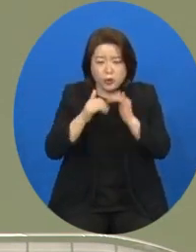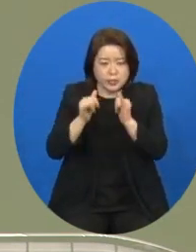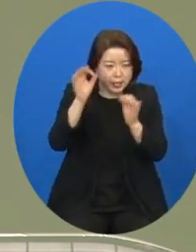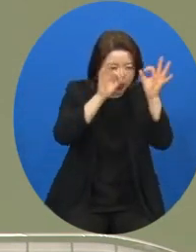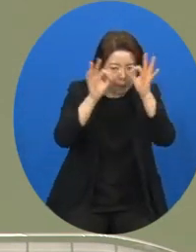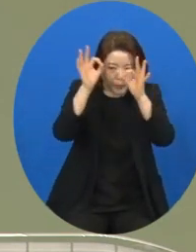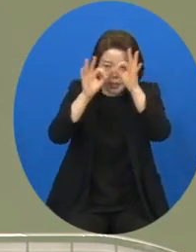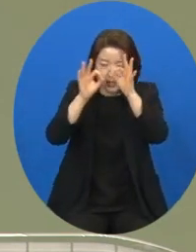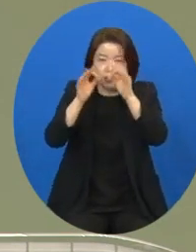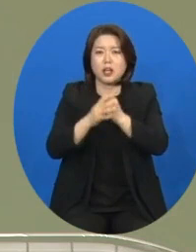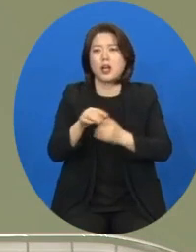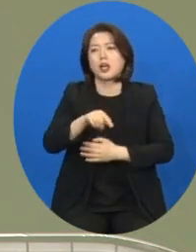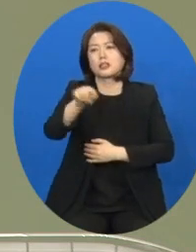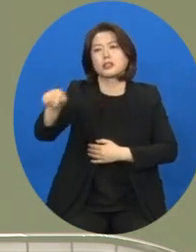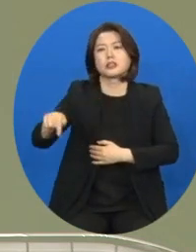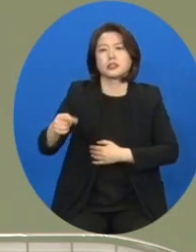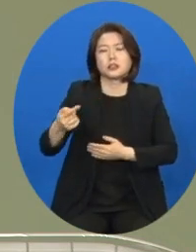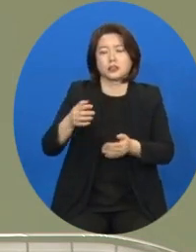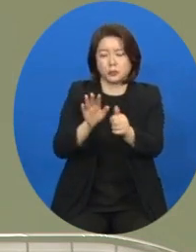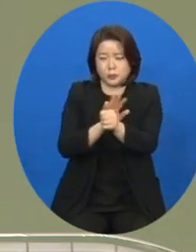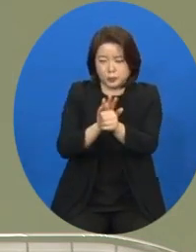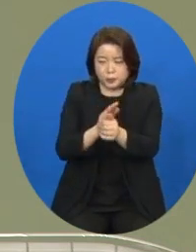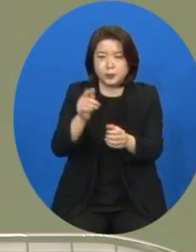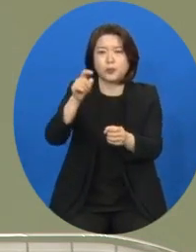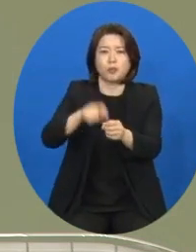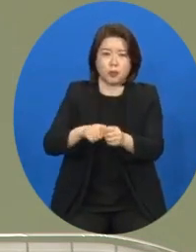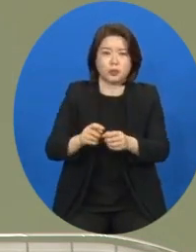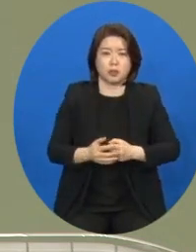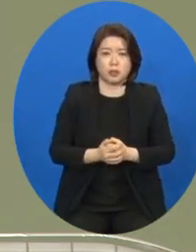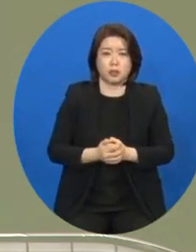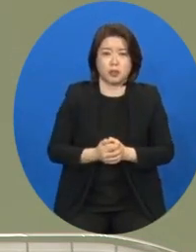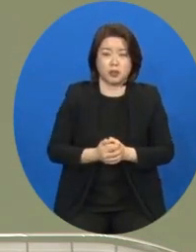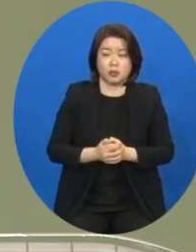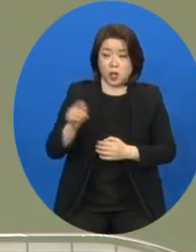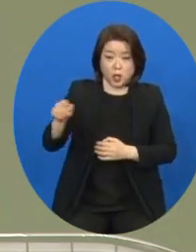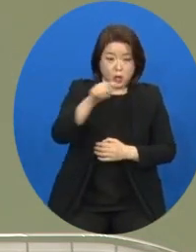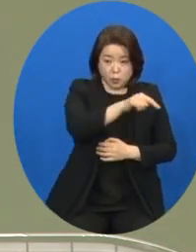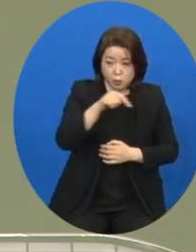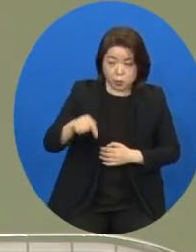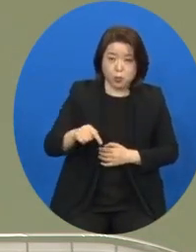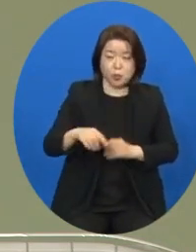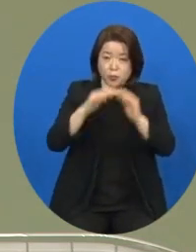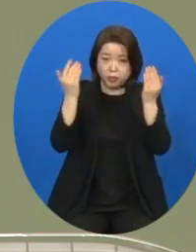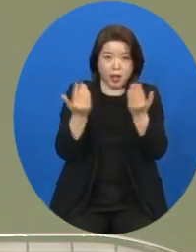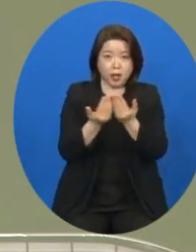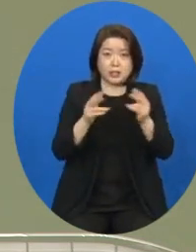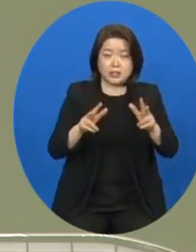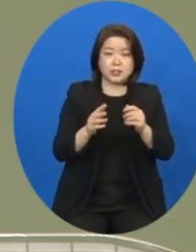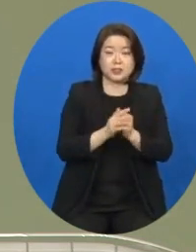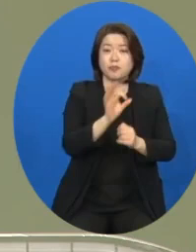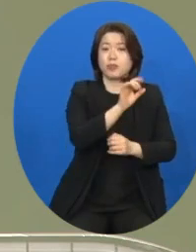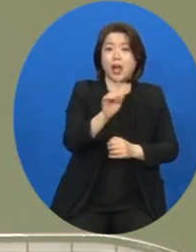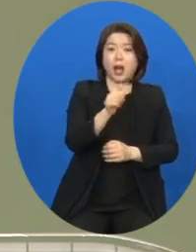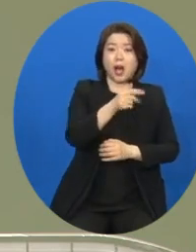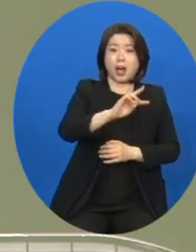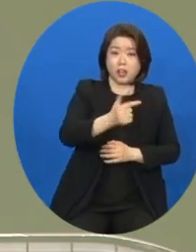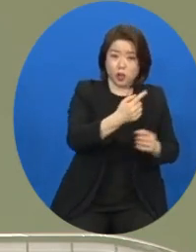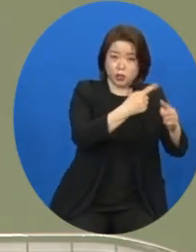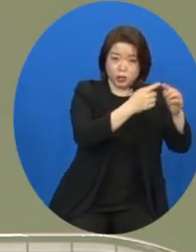찾아서 그들을 도우려고. 근데 그곳이 다 지금 아현교회,